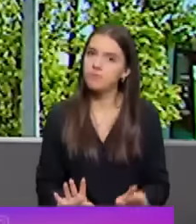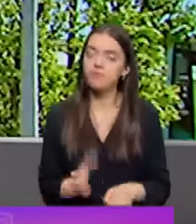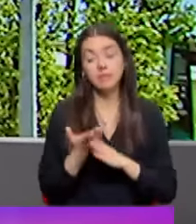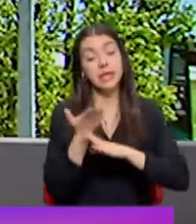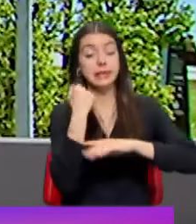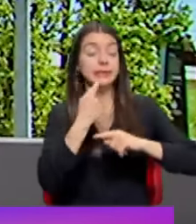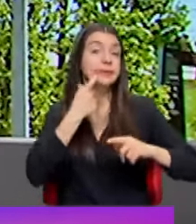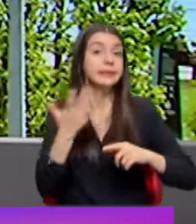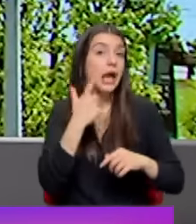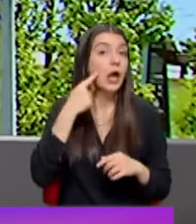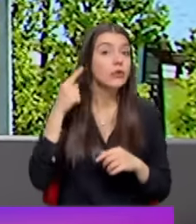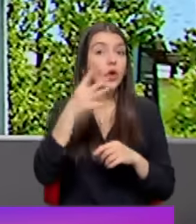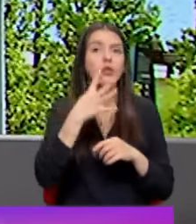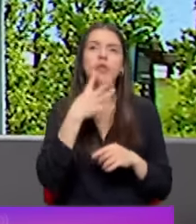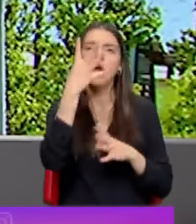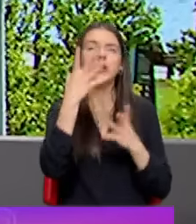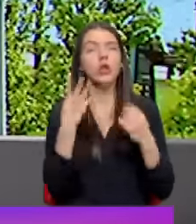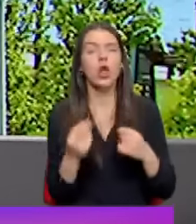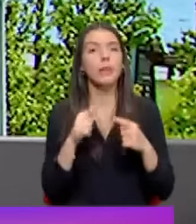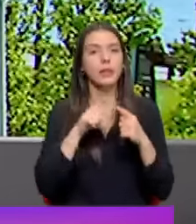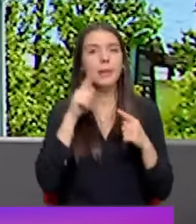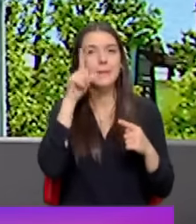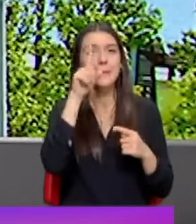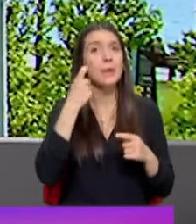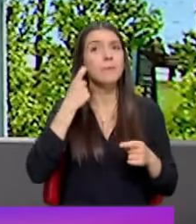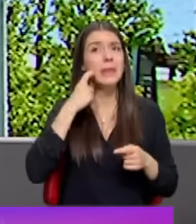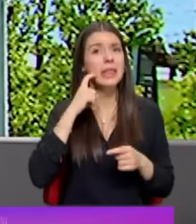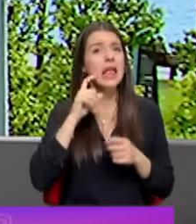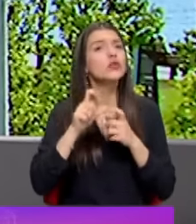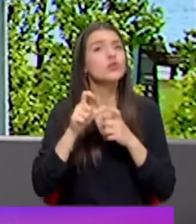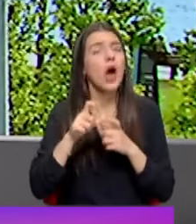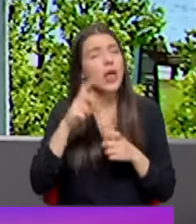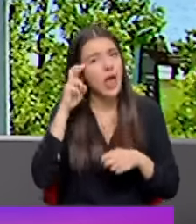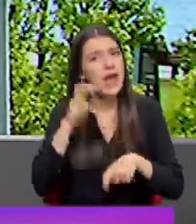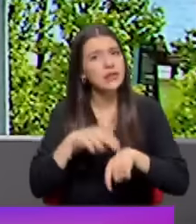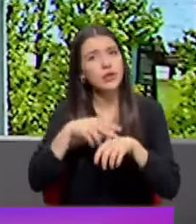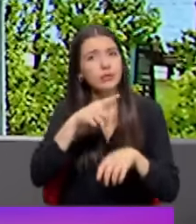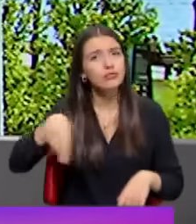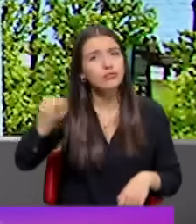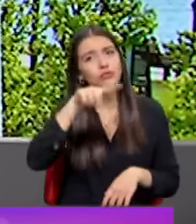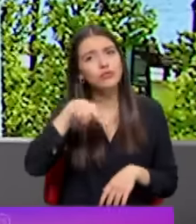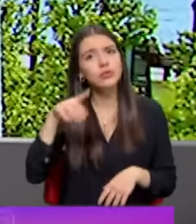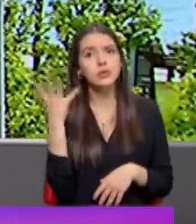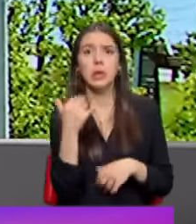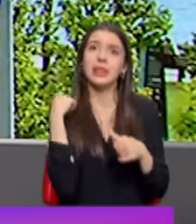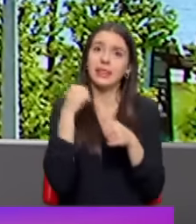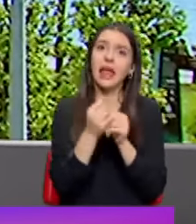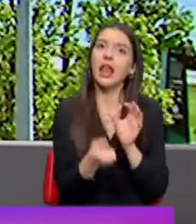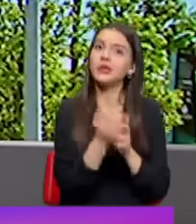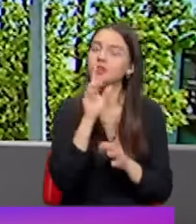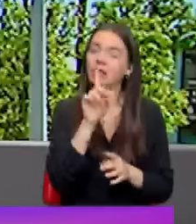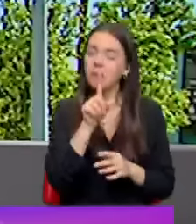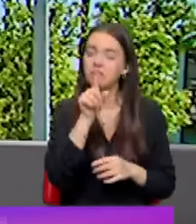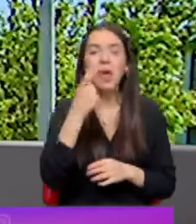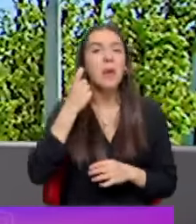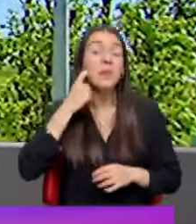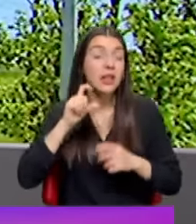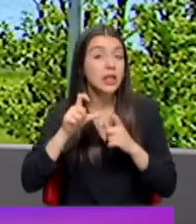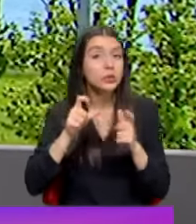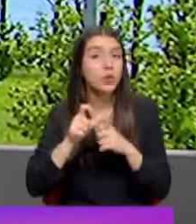yaklaşık 4 sene olmuş olmalı diye tahmin ediyorum, bir patates soğan mevzusu yaşanmıştı. Gerçi sonrasında tekerrür etti. Patates